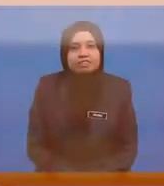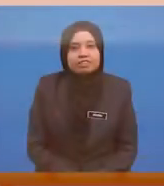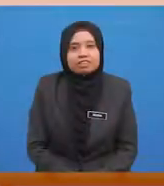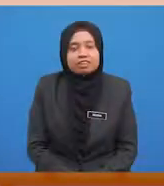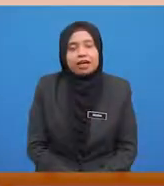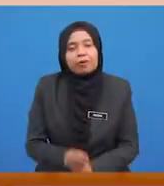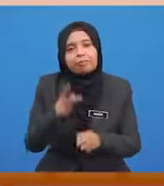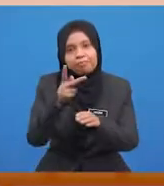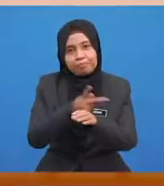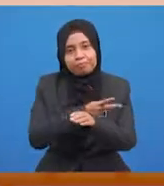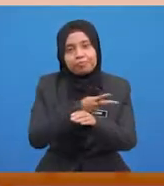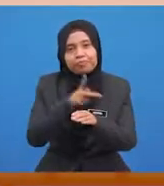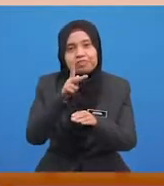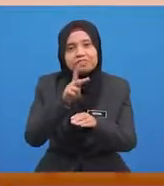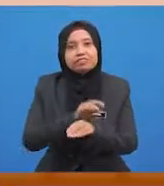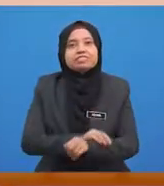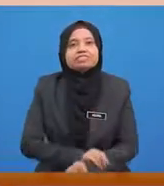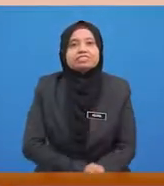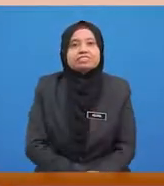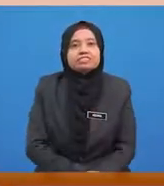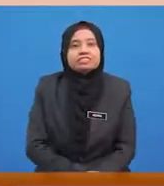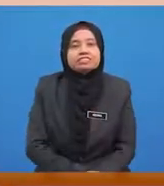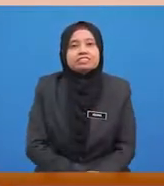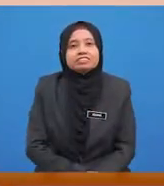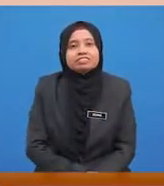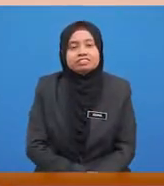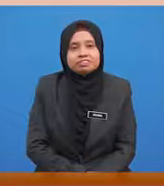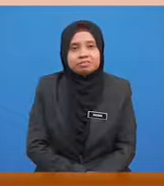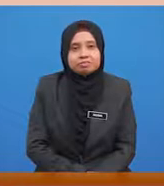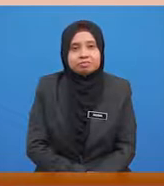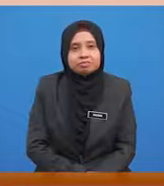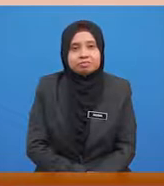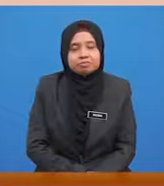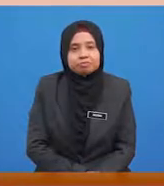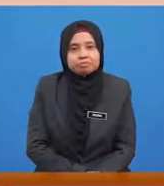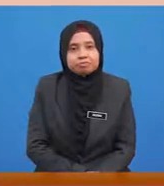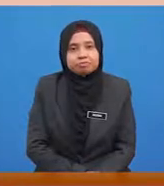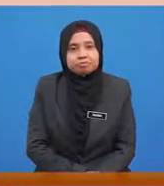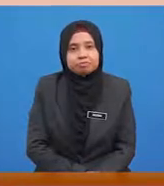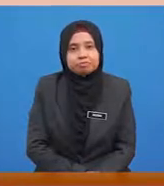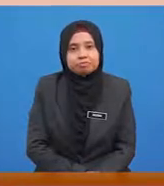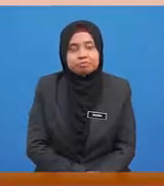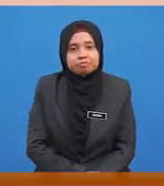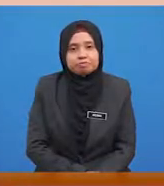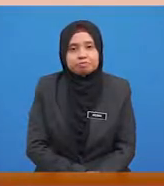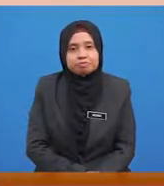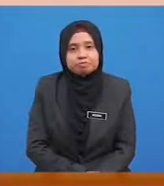mekar mengharum, bunga sekuntum, jatuh gugur, dihinggap tempua. Pemanis